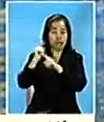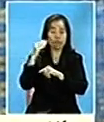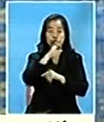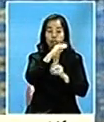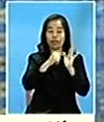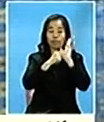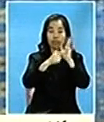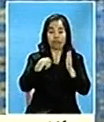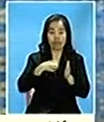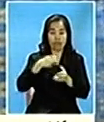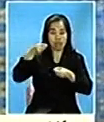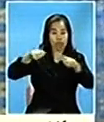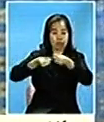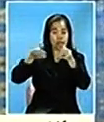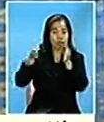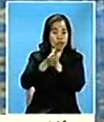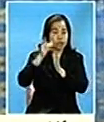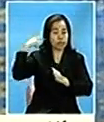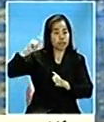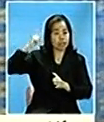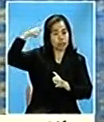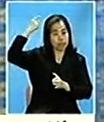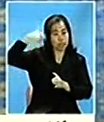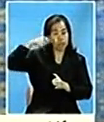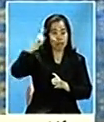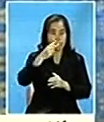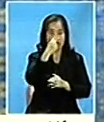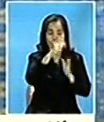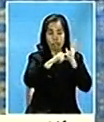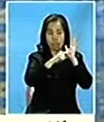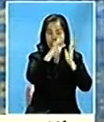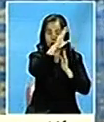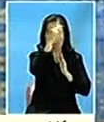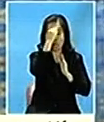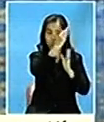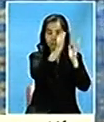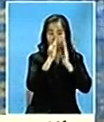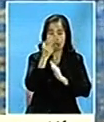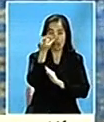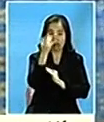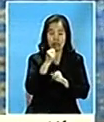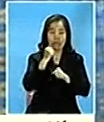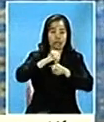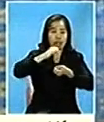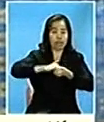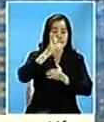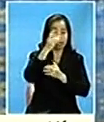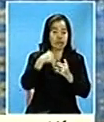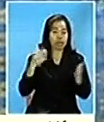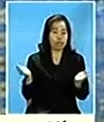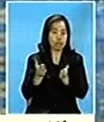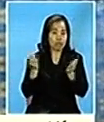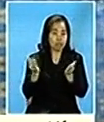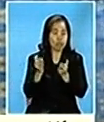าเราก็เอาตัวอย่างที่ดีก็ญี่ปุ่นเนี่ยแหละไปทำ BOI ดีกว่าได้ก็ไปส่งเสริมสนับสนุ